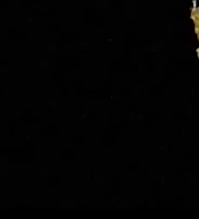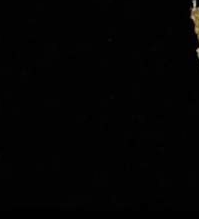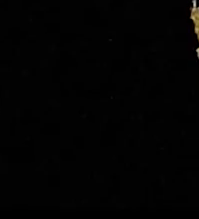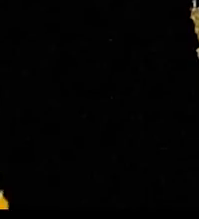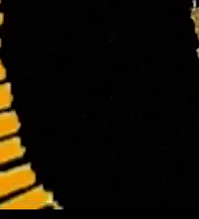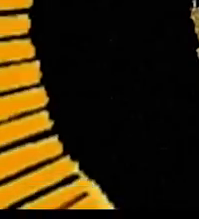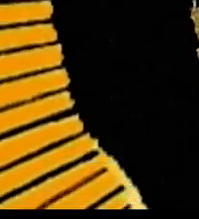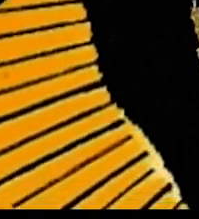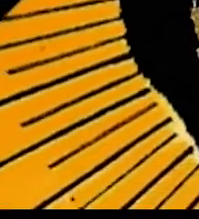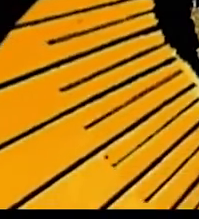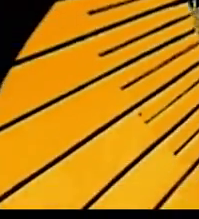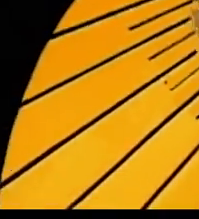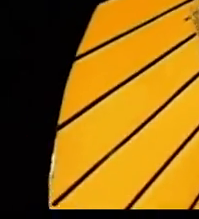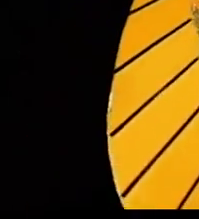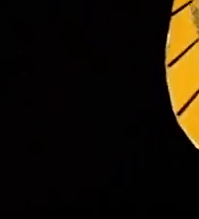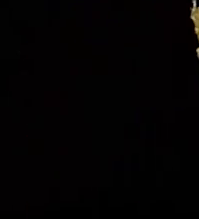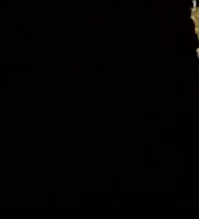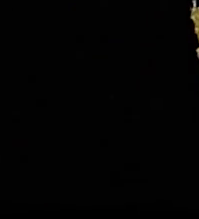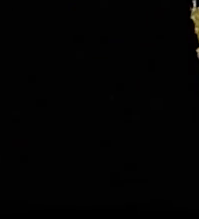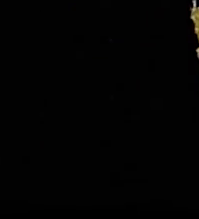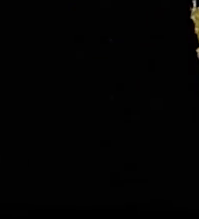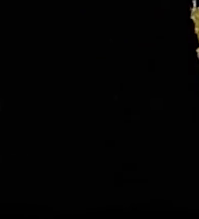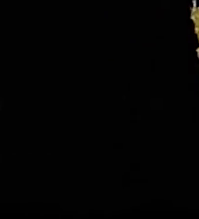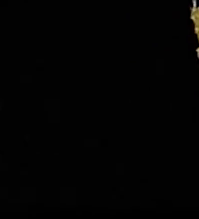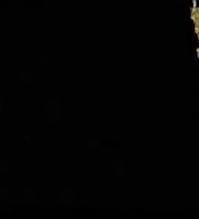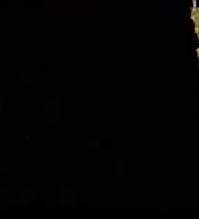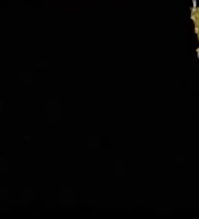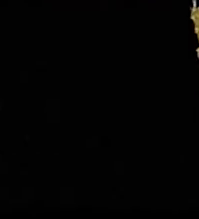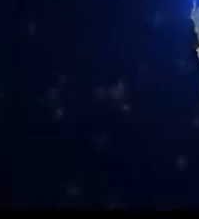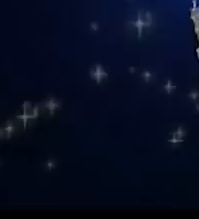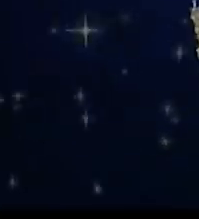كون وتولد منيا